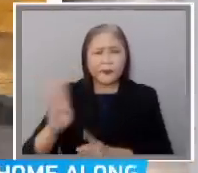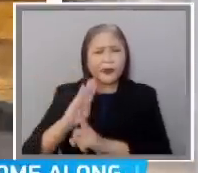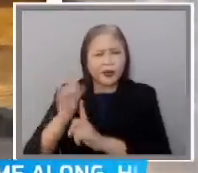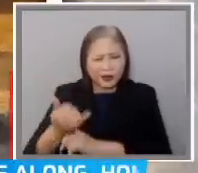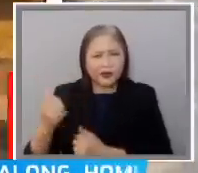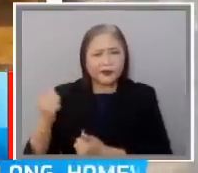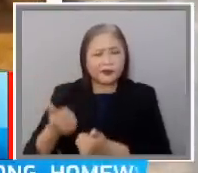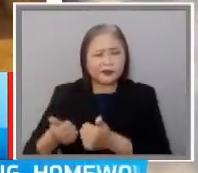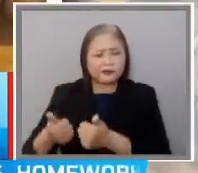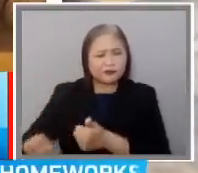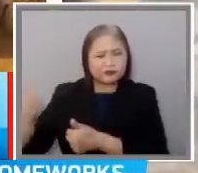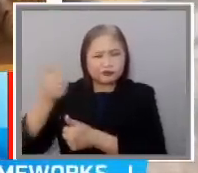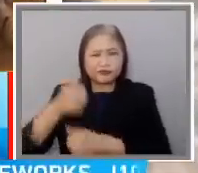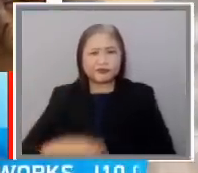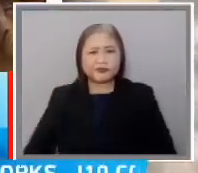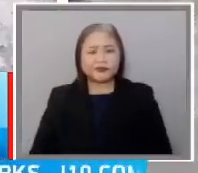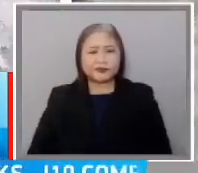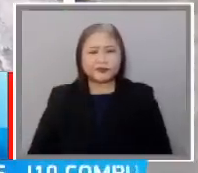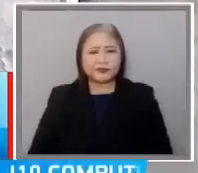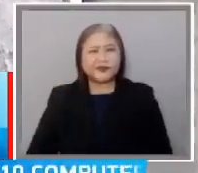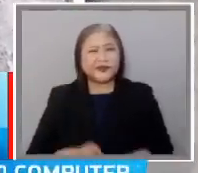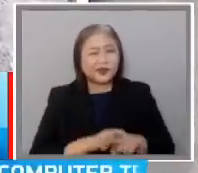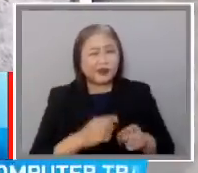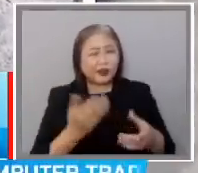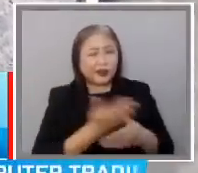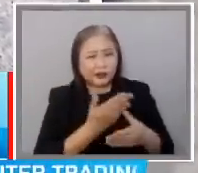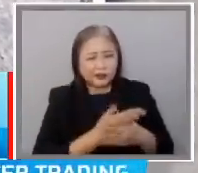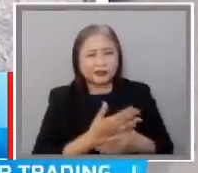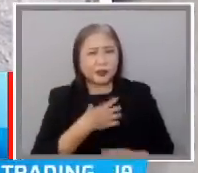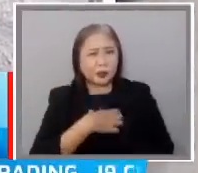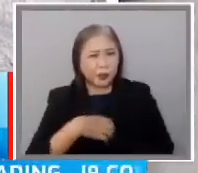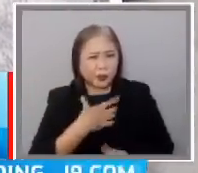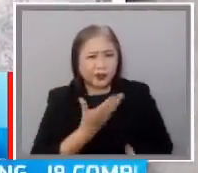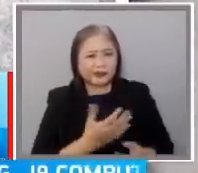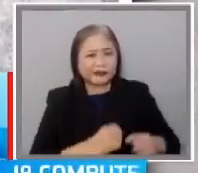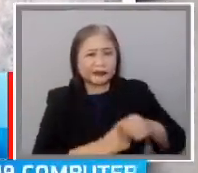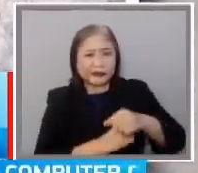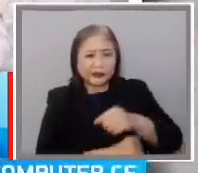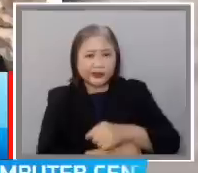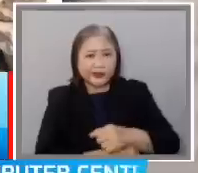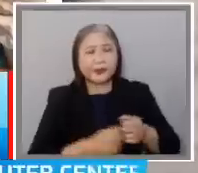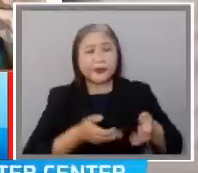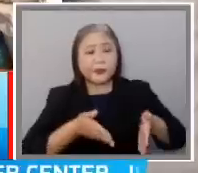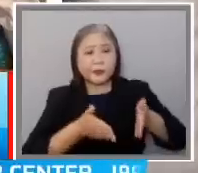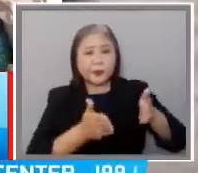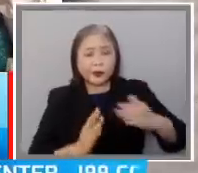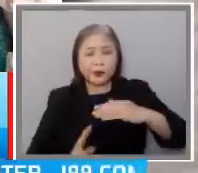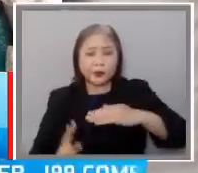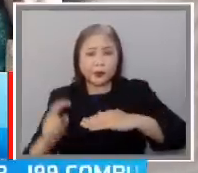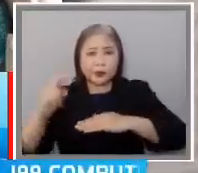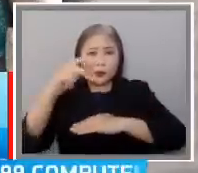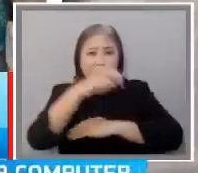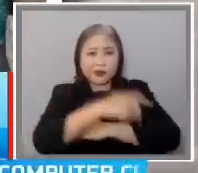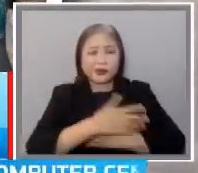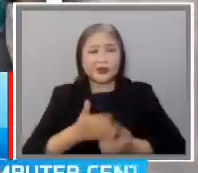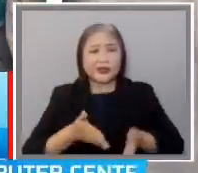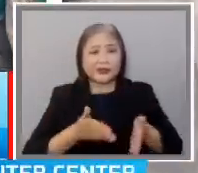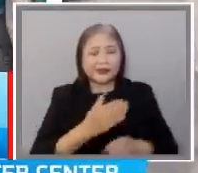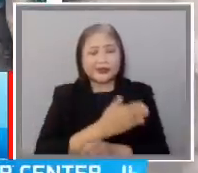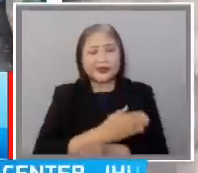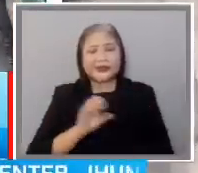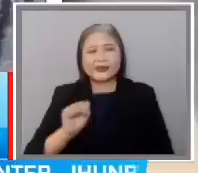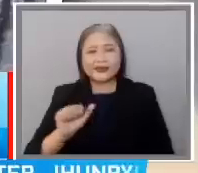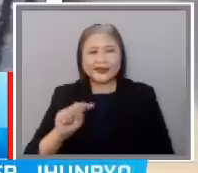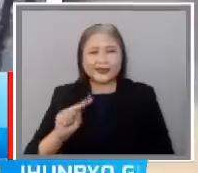pang obstruction ang nire-reklamo sa Maynila, ang pundasyon ng itatayong pedestrian crossing sign sa bangketa ng San Diego, corner Dapitan Street